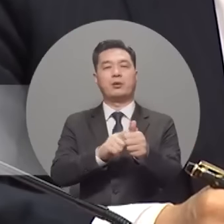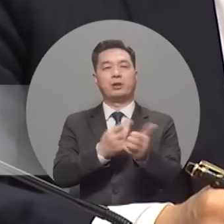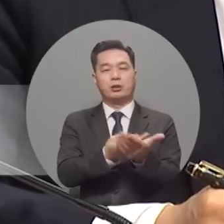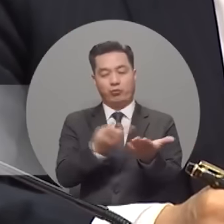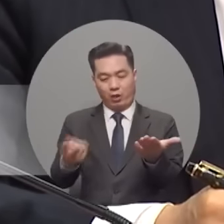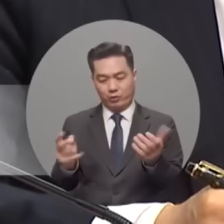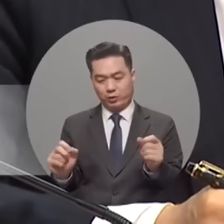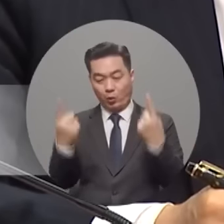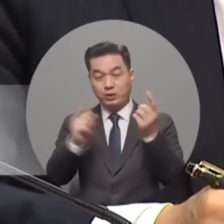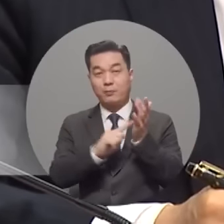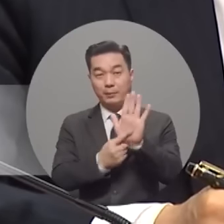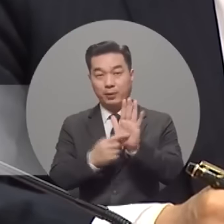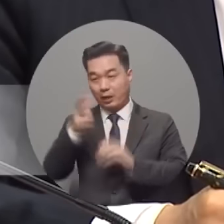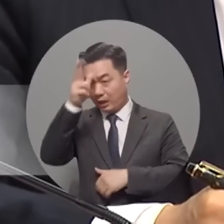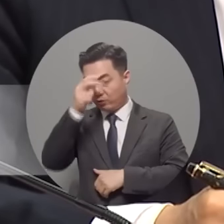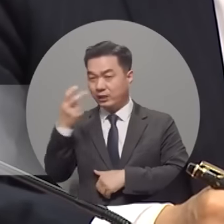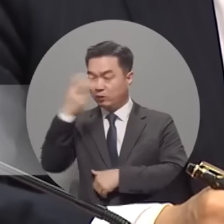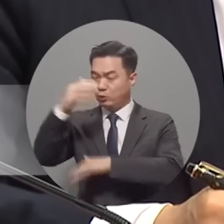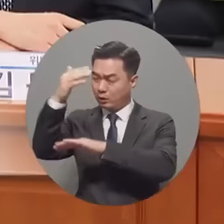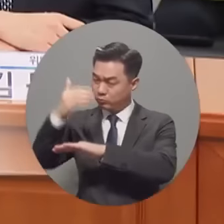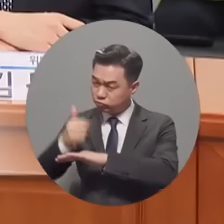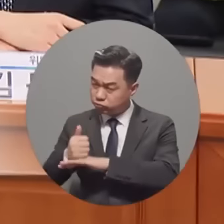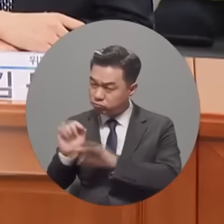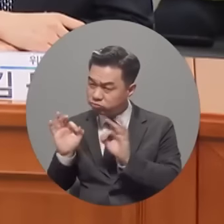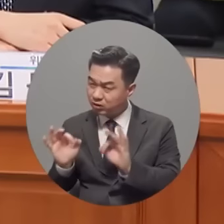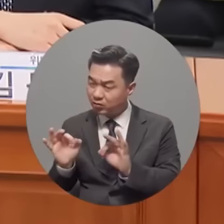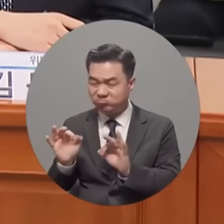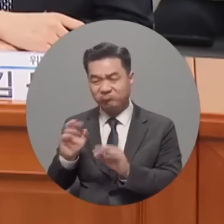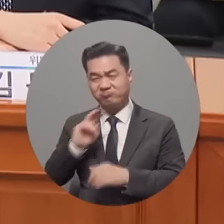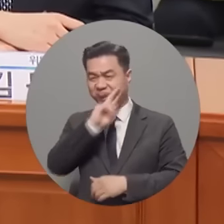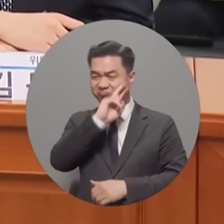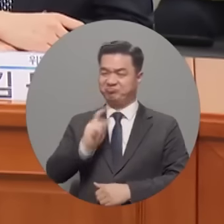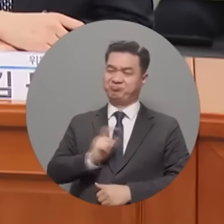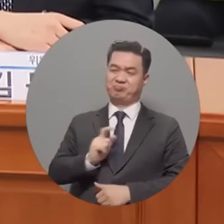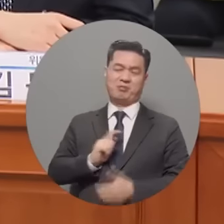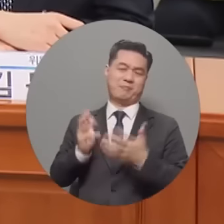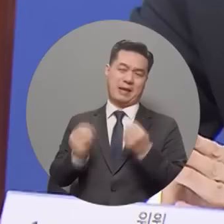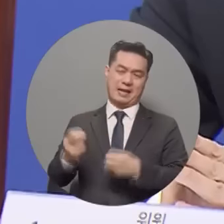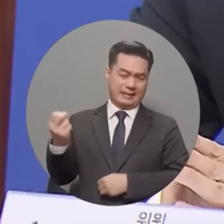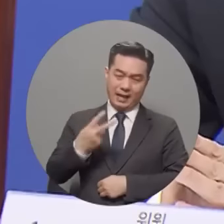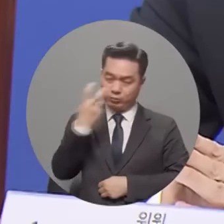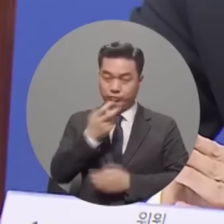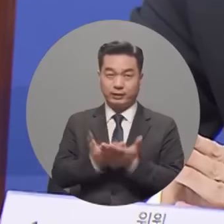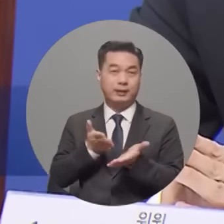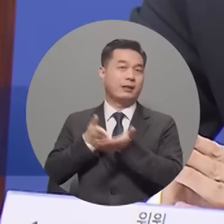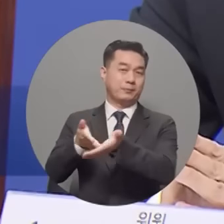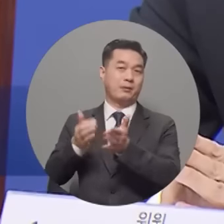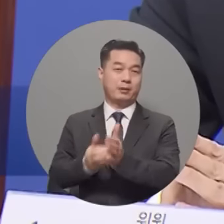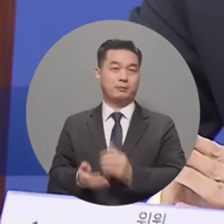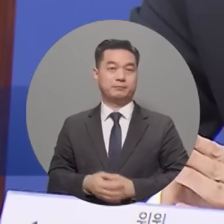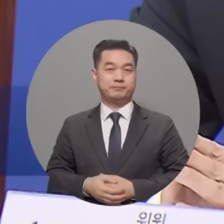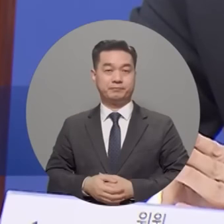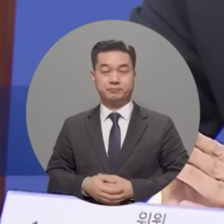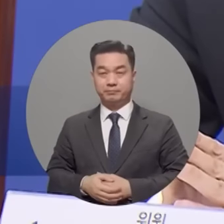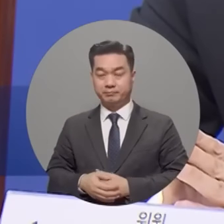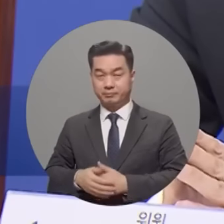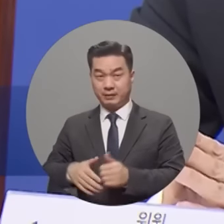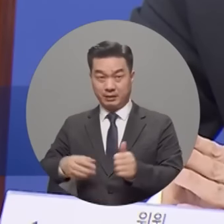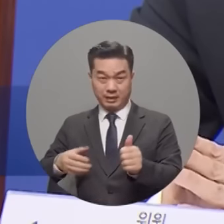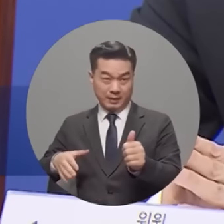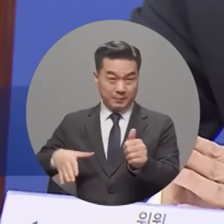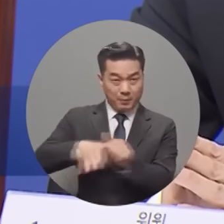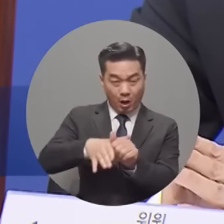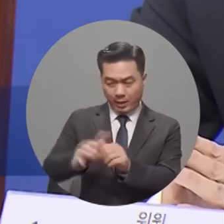발표된 경찰 조사에 남은 의혹이 많다며 전면 재수사를 요구했습니다. 범행 동기와 배후 관계에